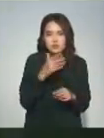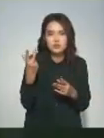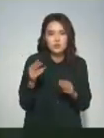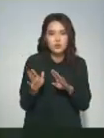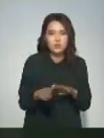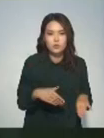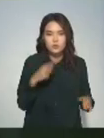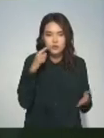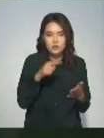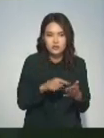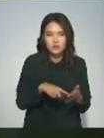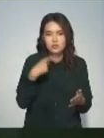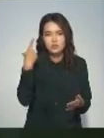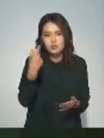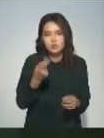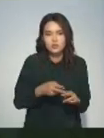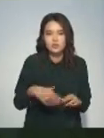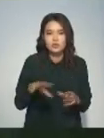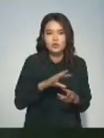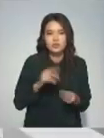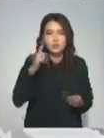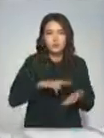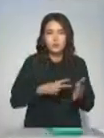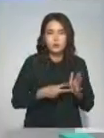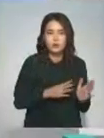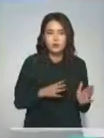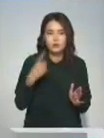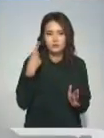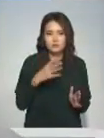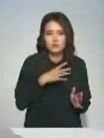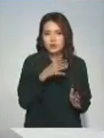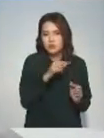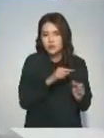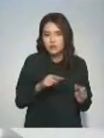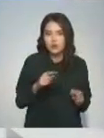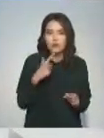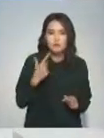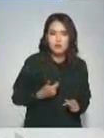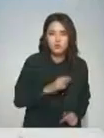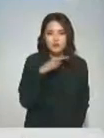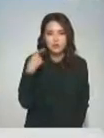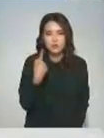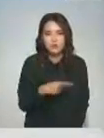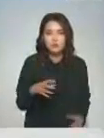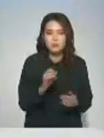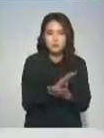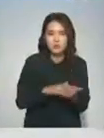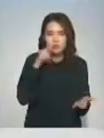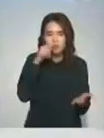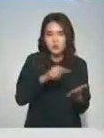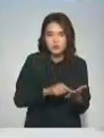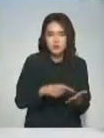в Минобороны России сообщили, что все идет по плану. В течение суток вооруженные силы Российской Федерации продолжали нанесение